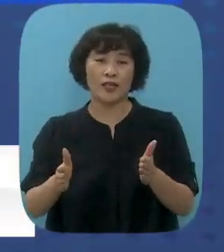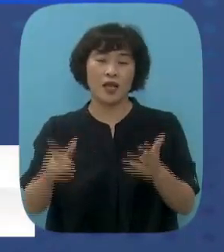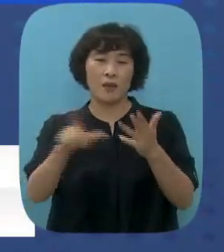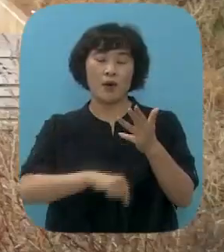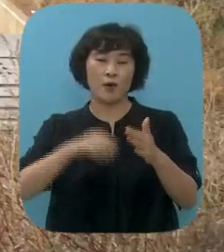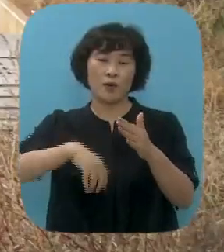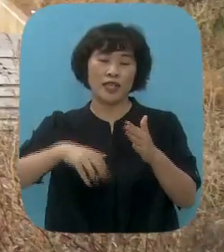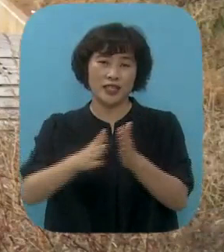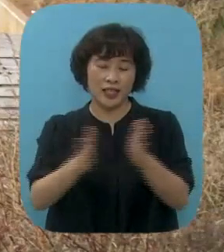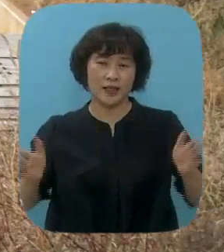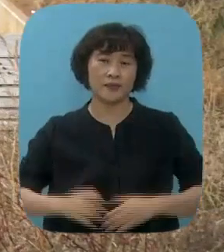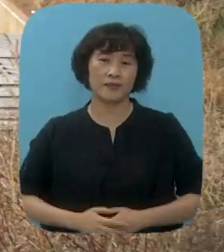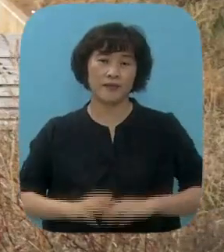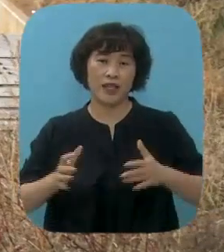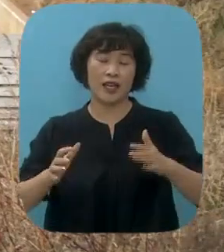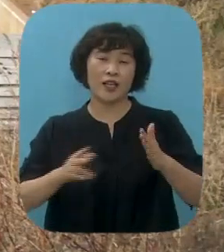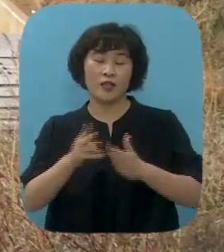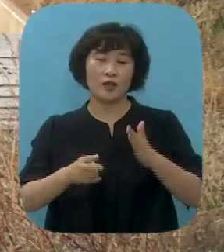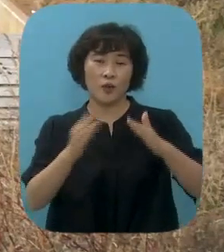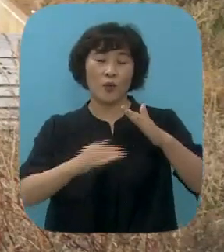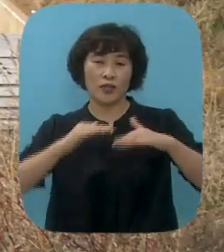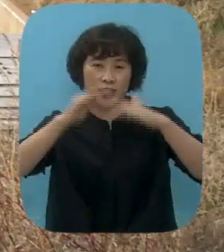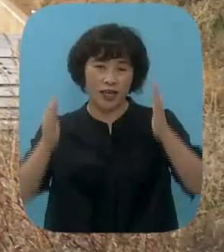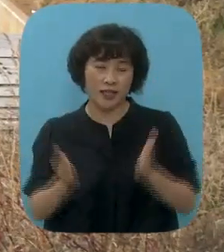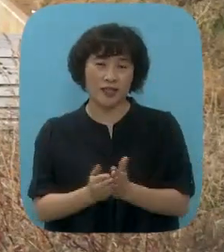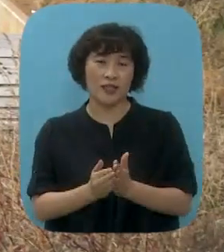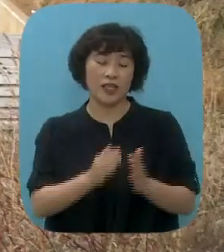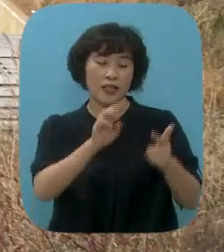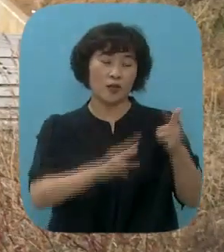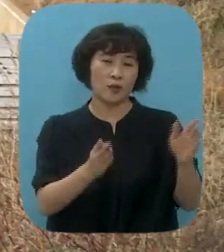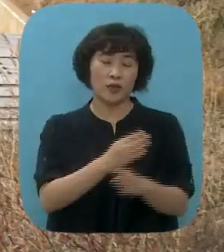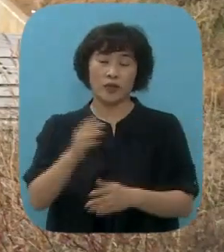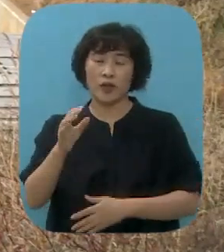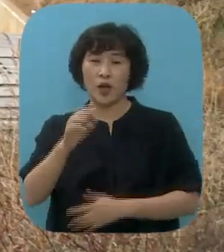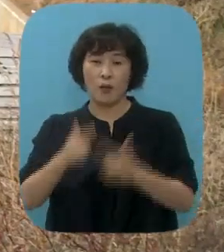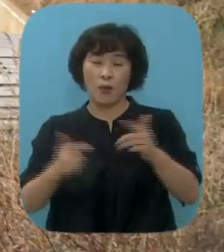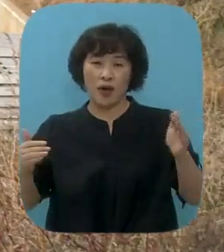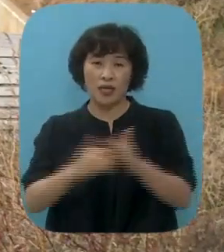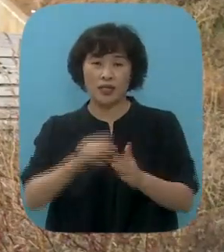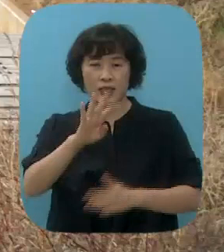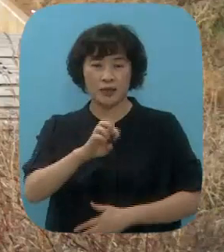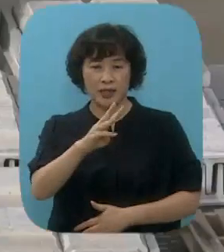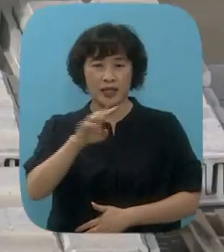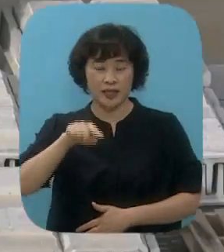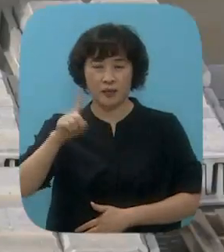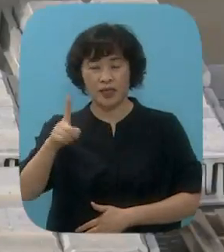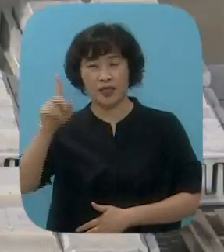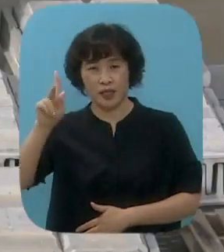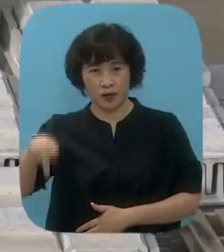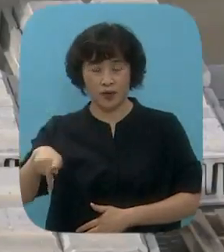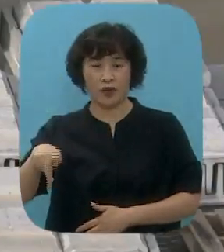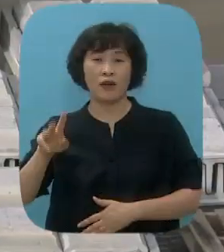착공합니다. 국가철도공단은 나주 고마원에서 임성 목포간 44.1km 공사를 이번 달에